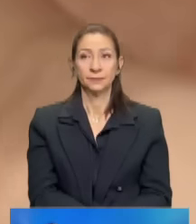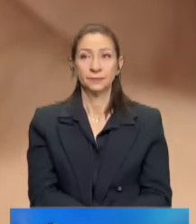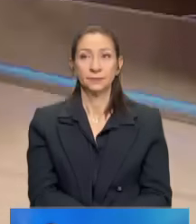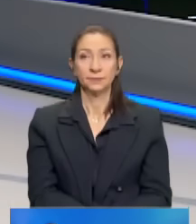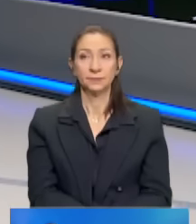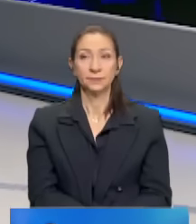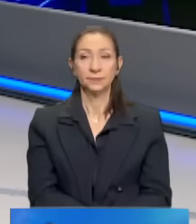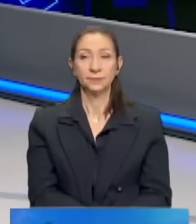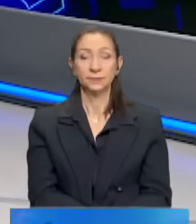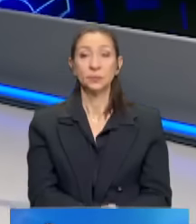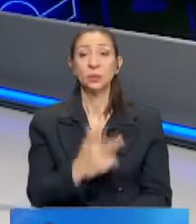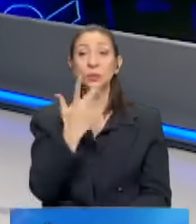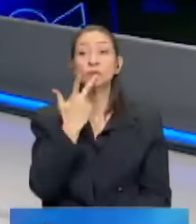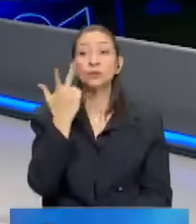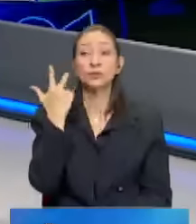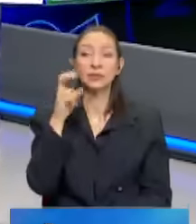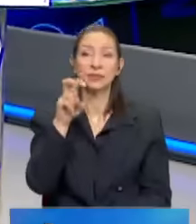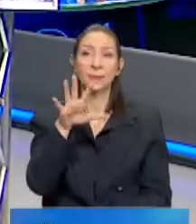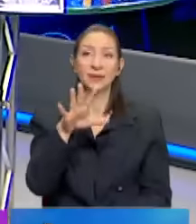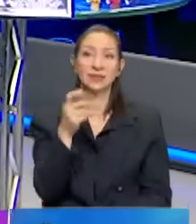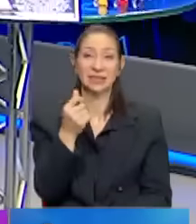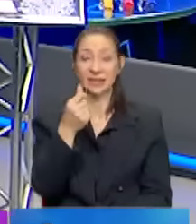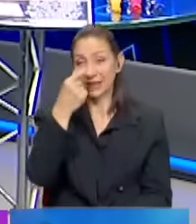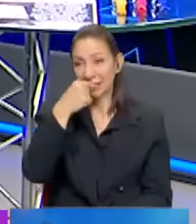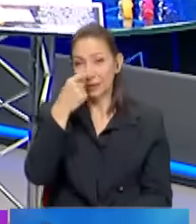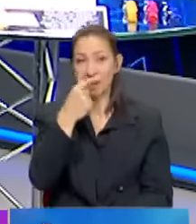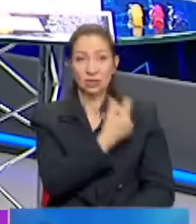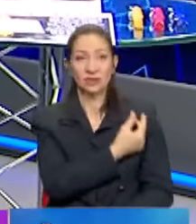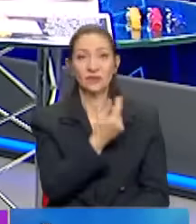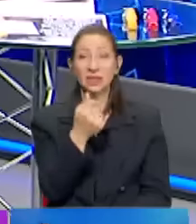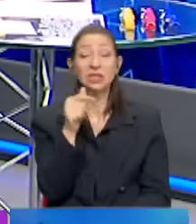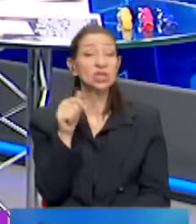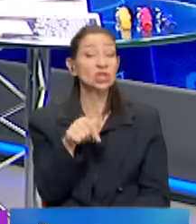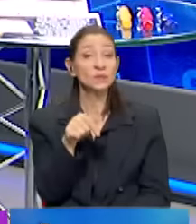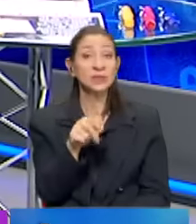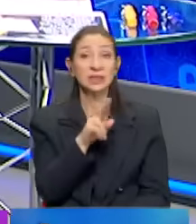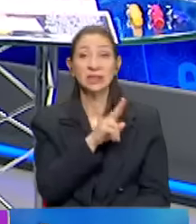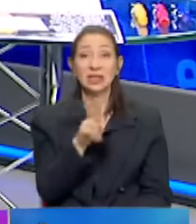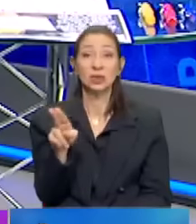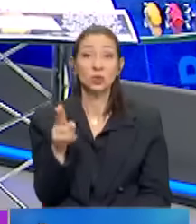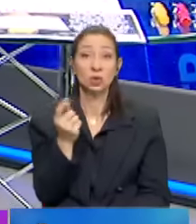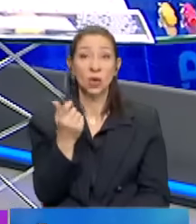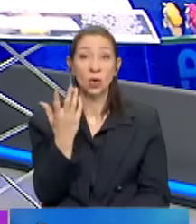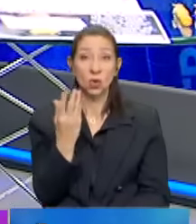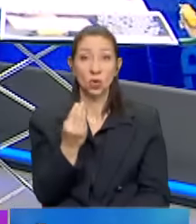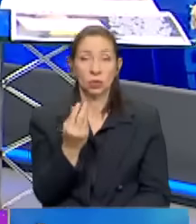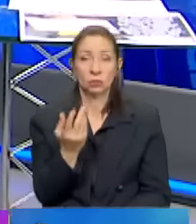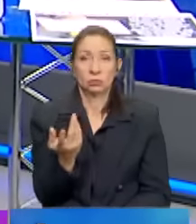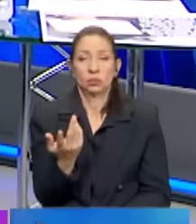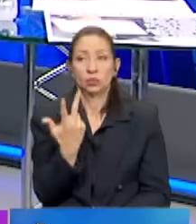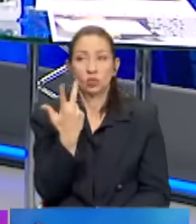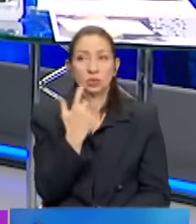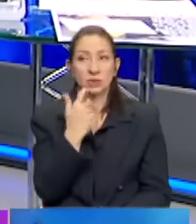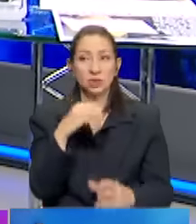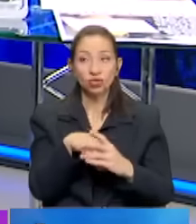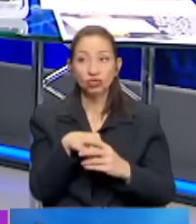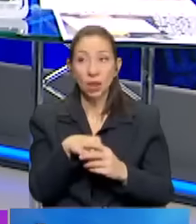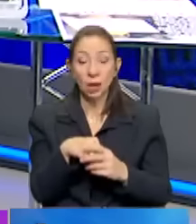lira 3 yıl önce 85 liraydı grip aşısının fiyatı şimdi 700 liraya dayandı yani 3 yılda